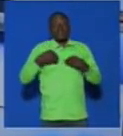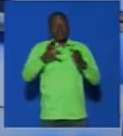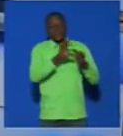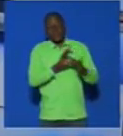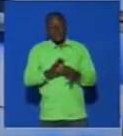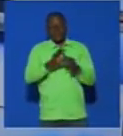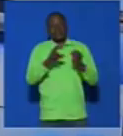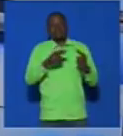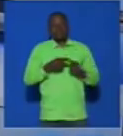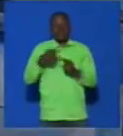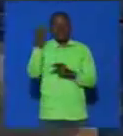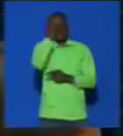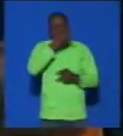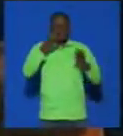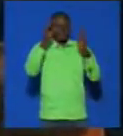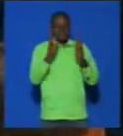avec l'union européenne